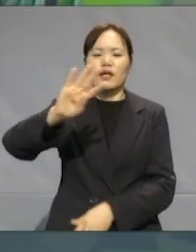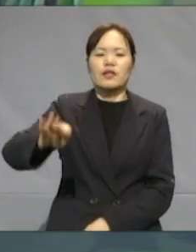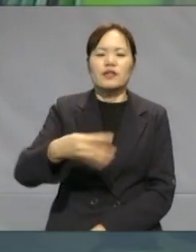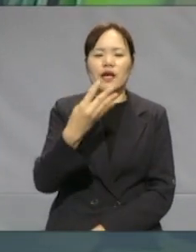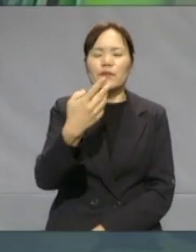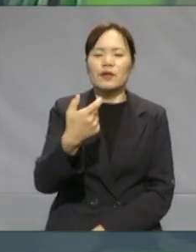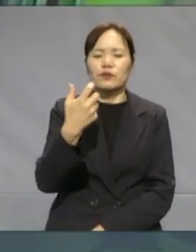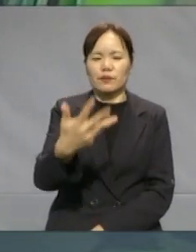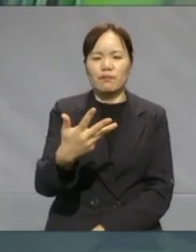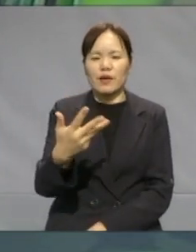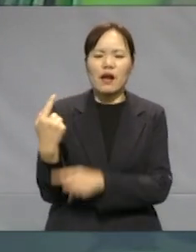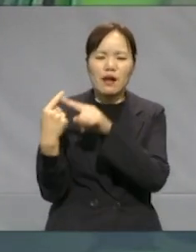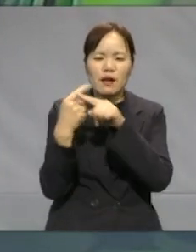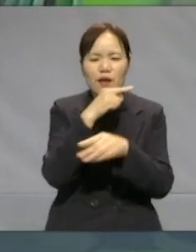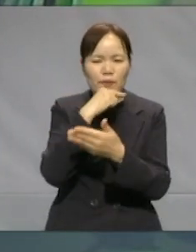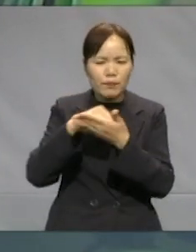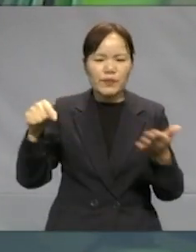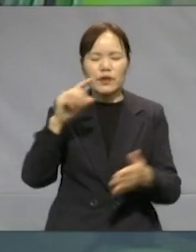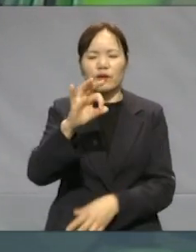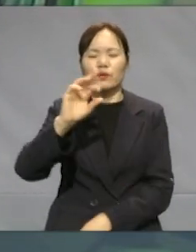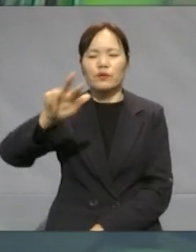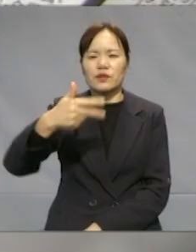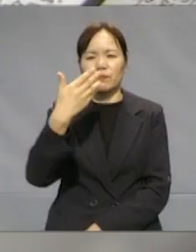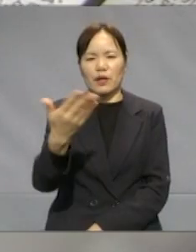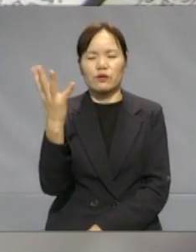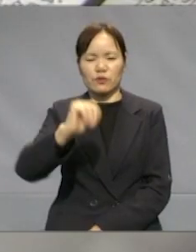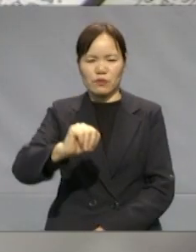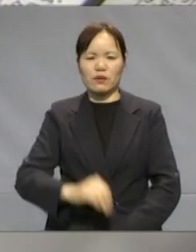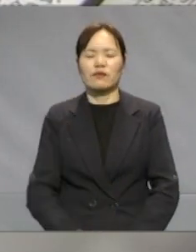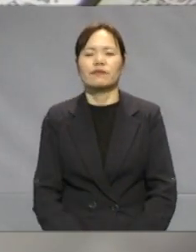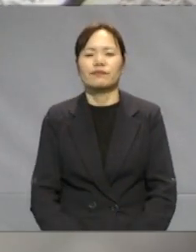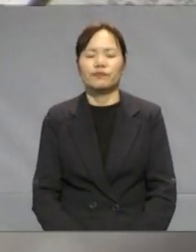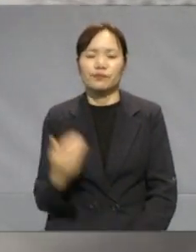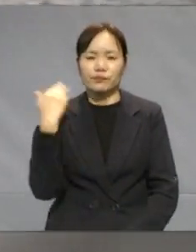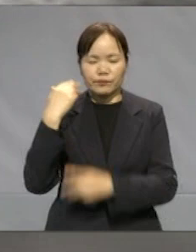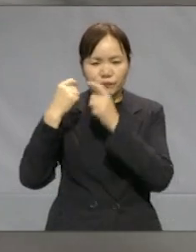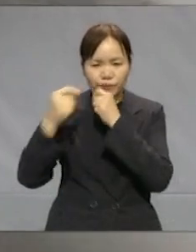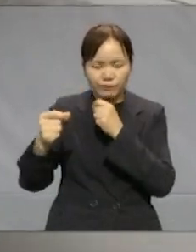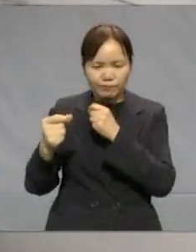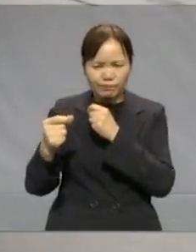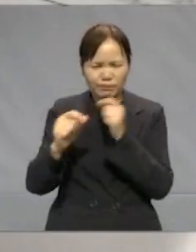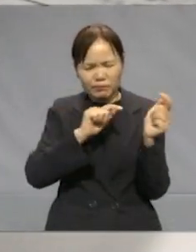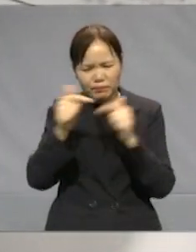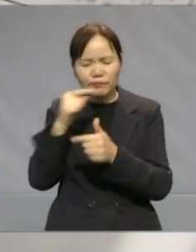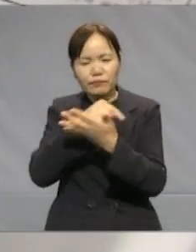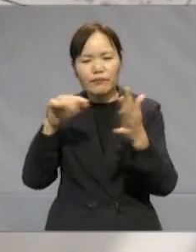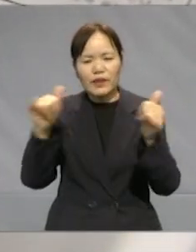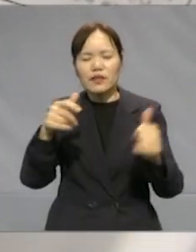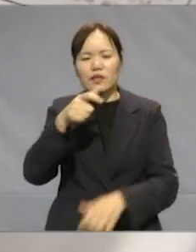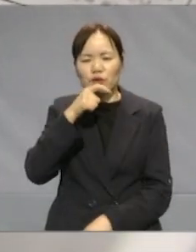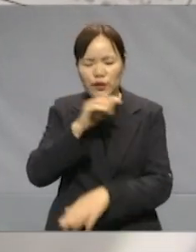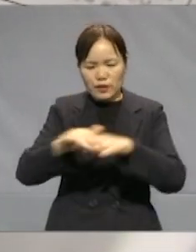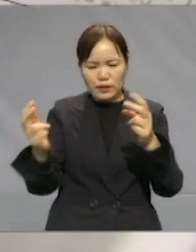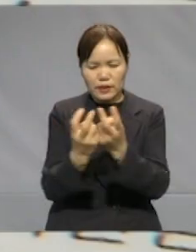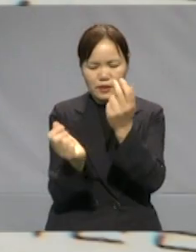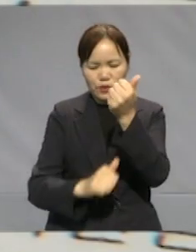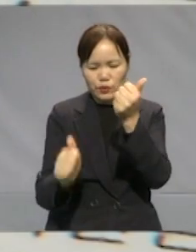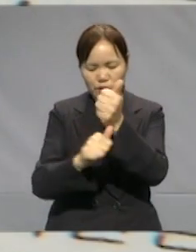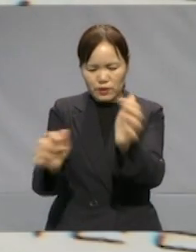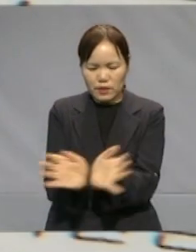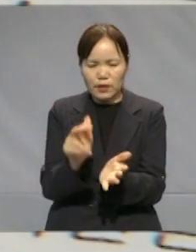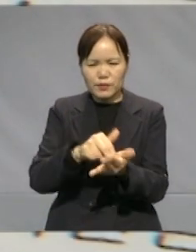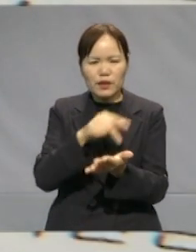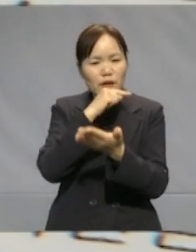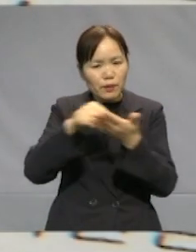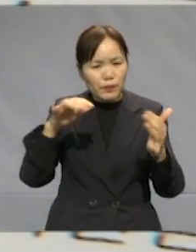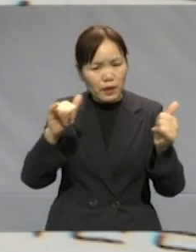468건으로 피해액수는 709억 원 규모입니다. 전세 사기, 깡통 전세 피해자 수원 대책위원회는 피해 가구가